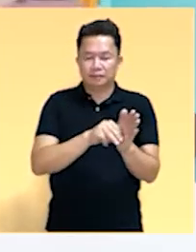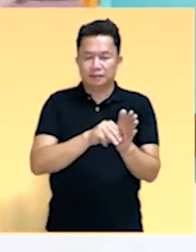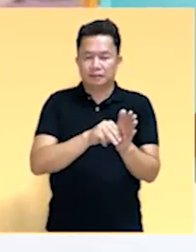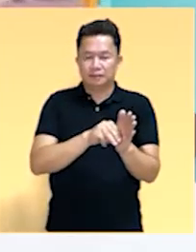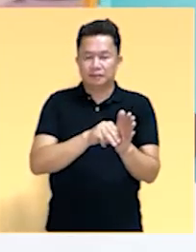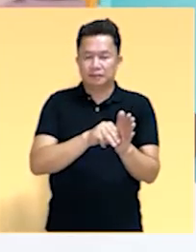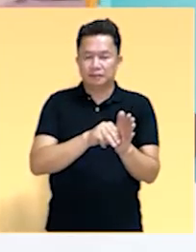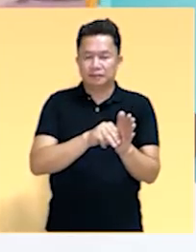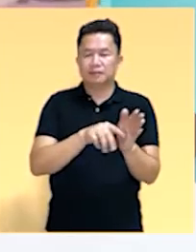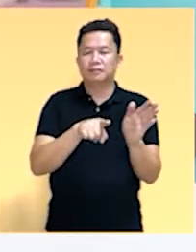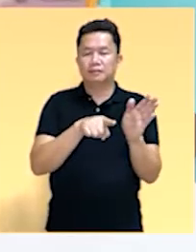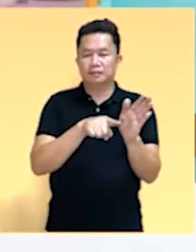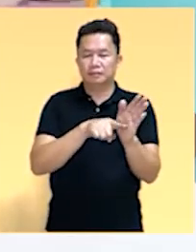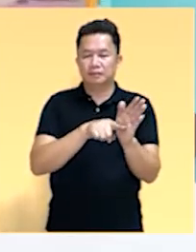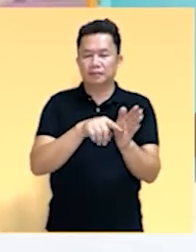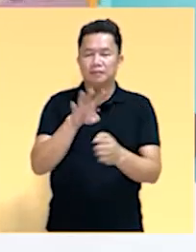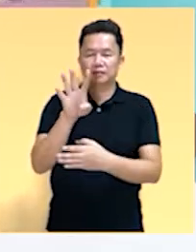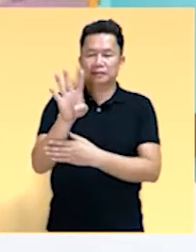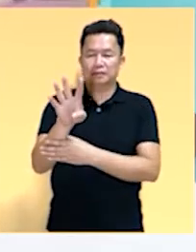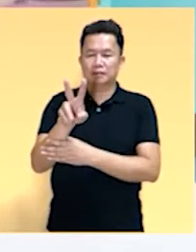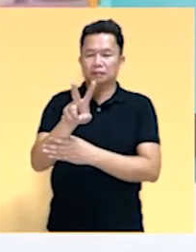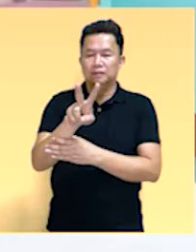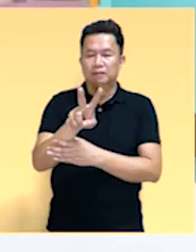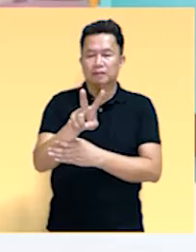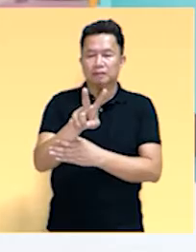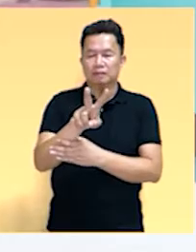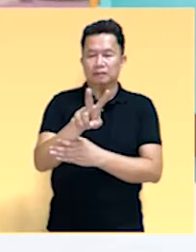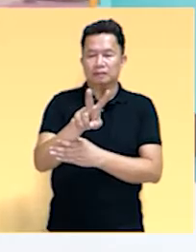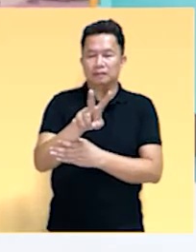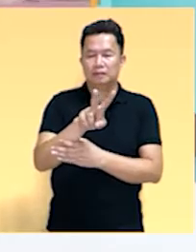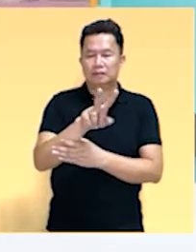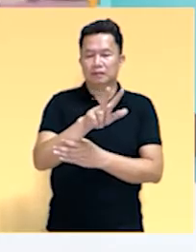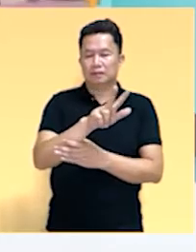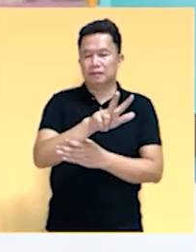6,375 minwend minus